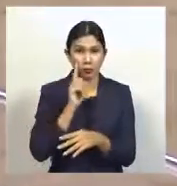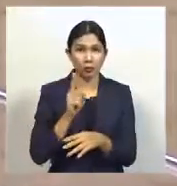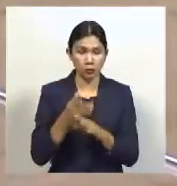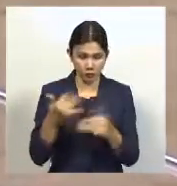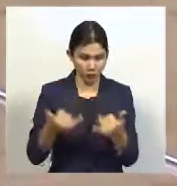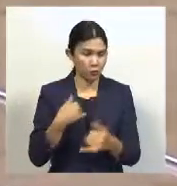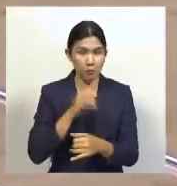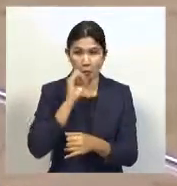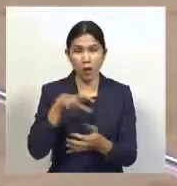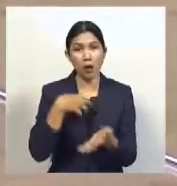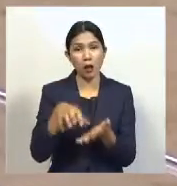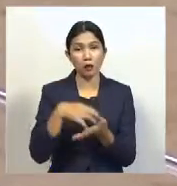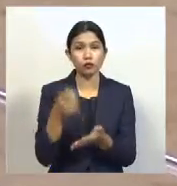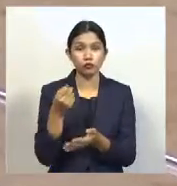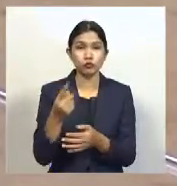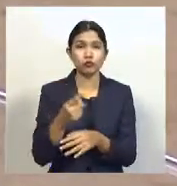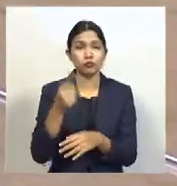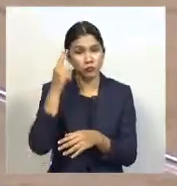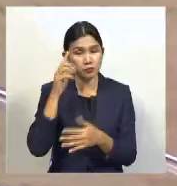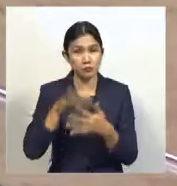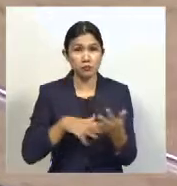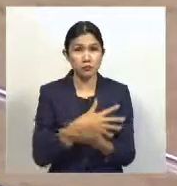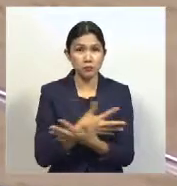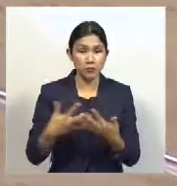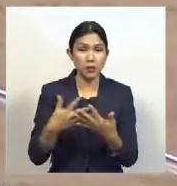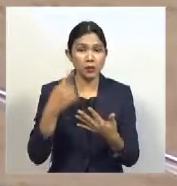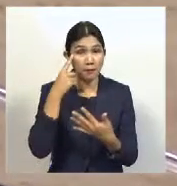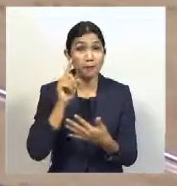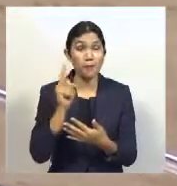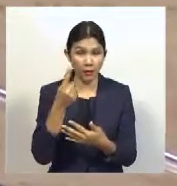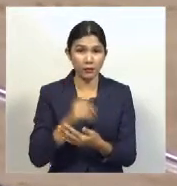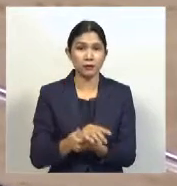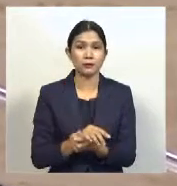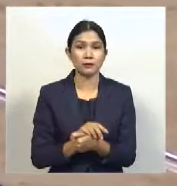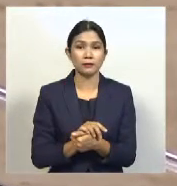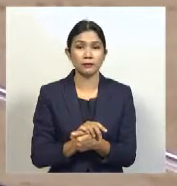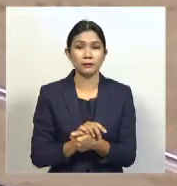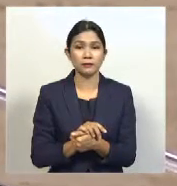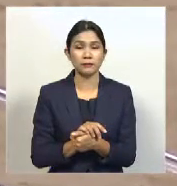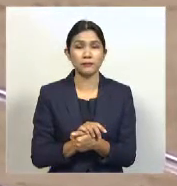บอกกล่าวตรงนี้ให้ทราบซะก่อนเพื่อท่านจะได้จัดแผนการให้ใหม่